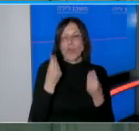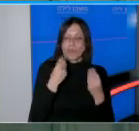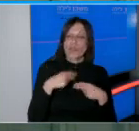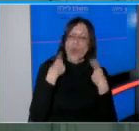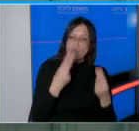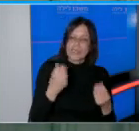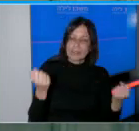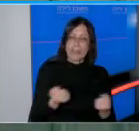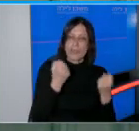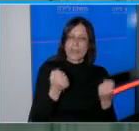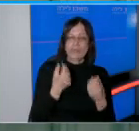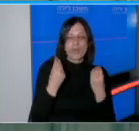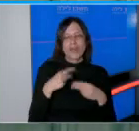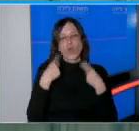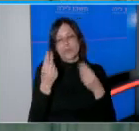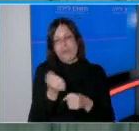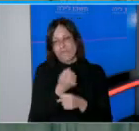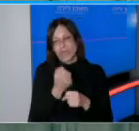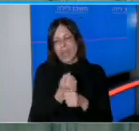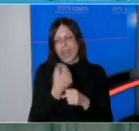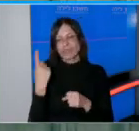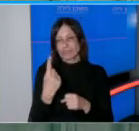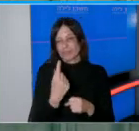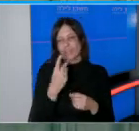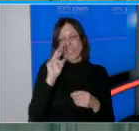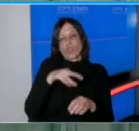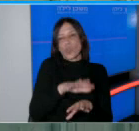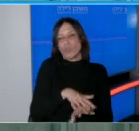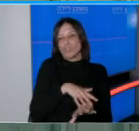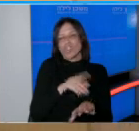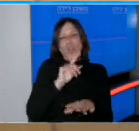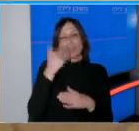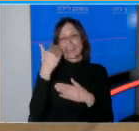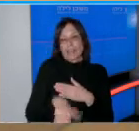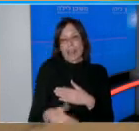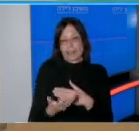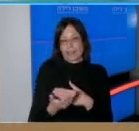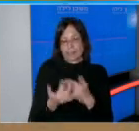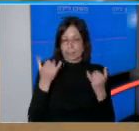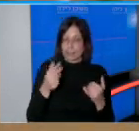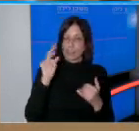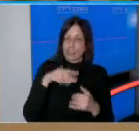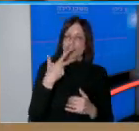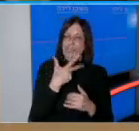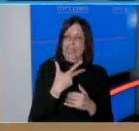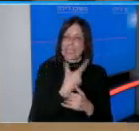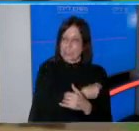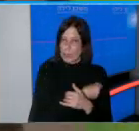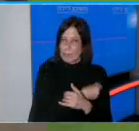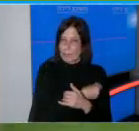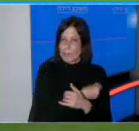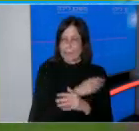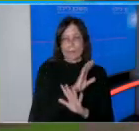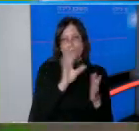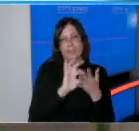ויחזרו האימונים, כל אחד והתחום שלו, ואנחנו, אז יש איזו תחושה שהדבר הזה לא נגמר, אז עכשיו, אתה יודע, יש את החיסונים, אבל פתאום